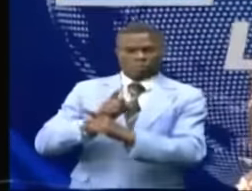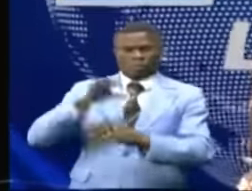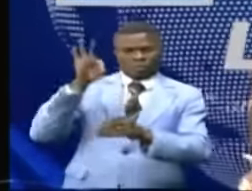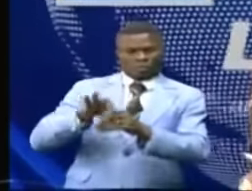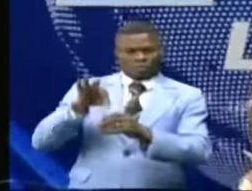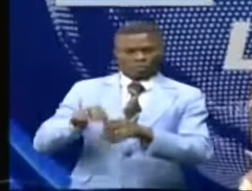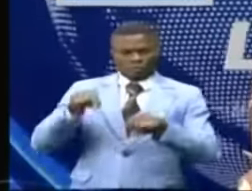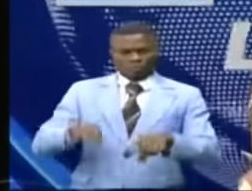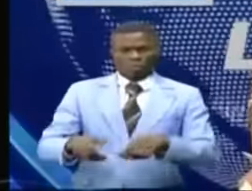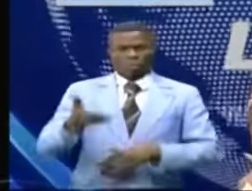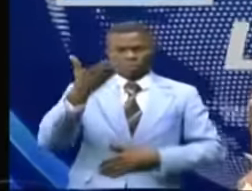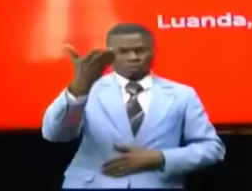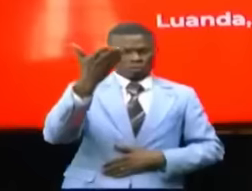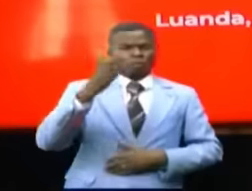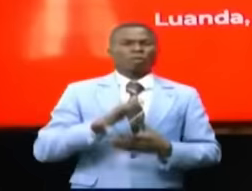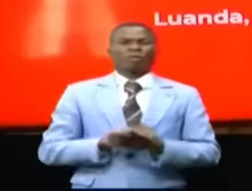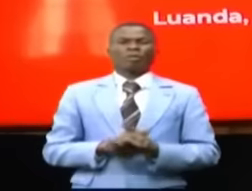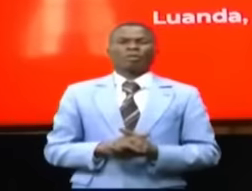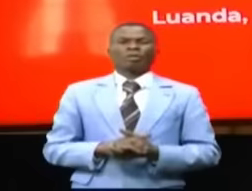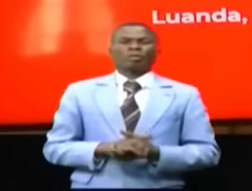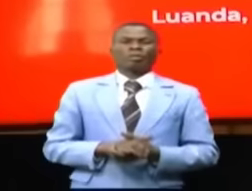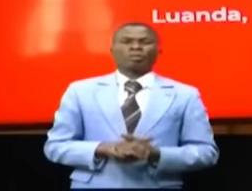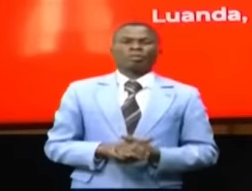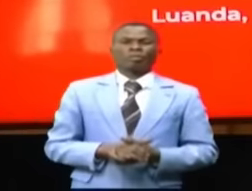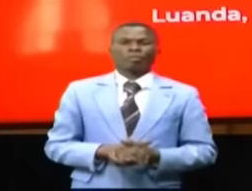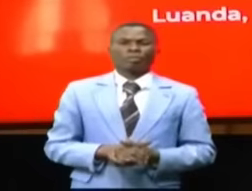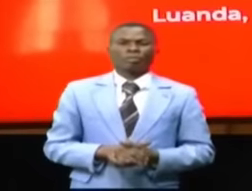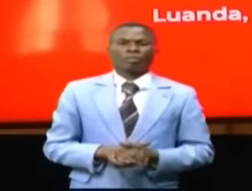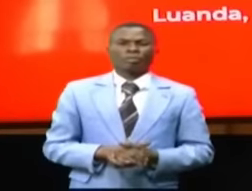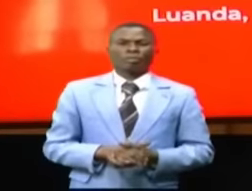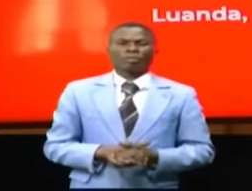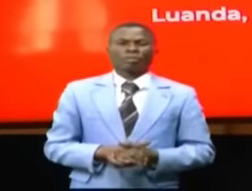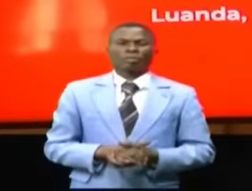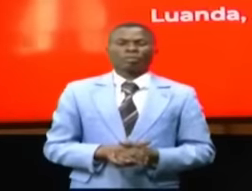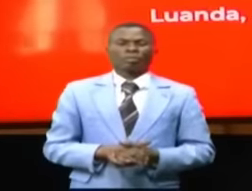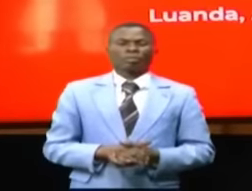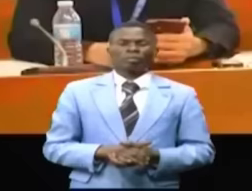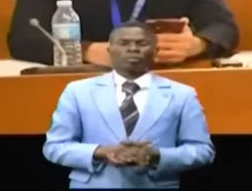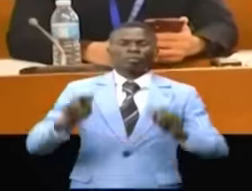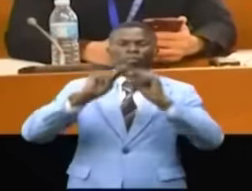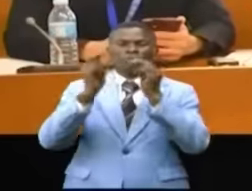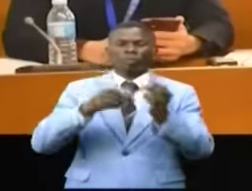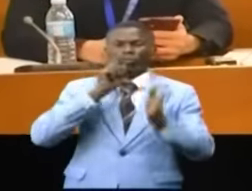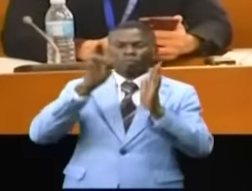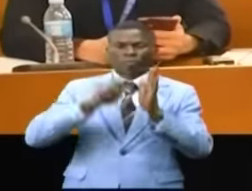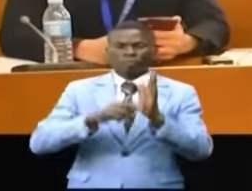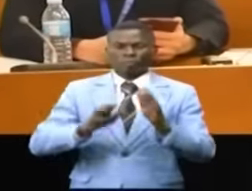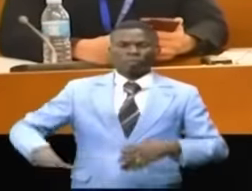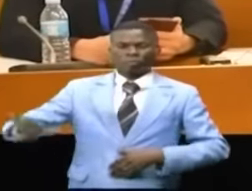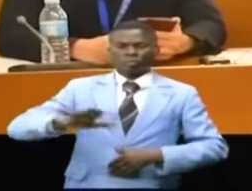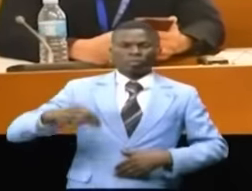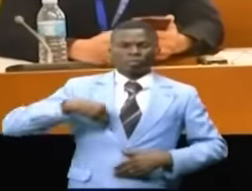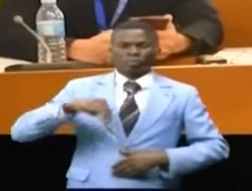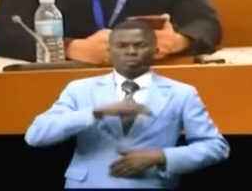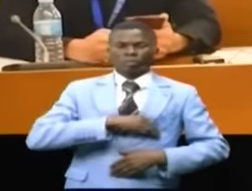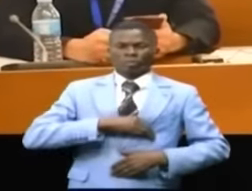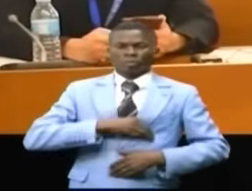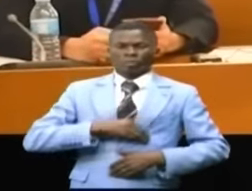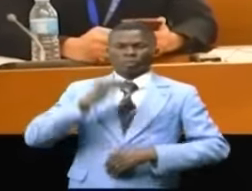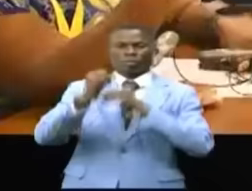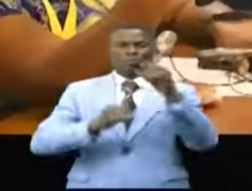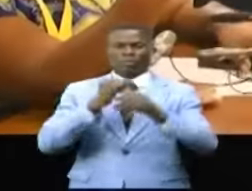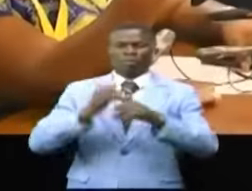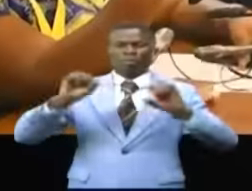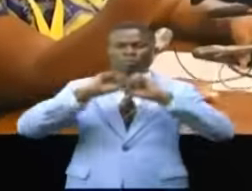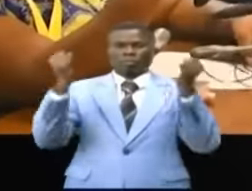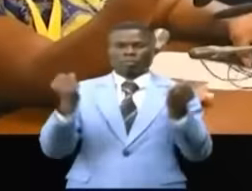Cissé. À marge de la 147e Assemblée de l'Union interparlementaire, les pays membres de l'Internationale socialiste se sont